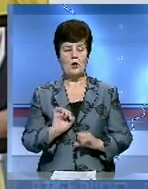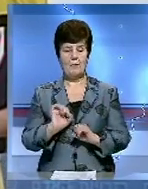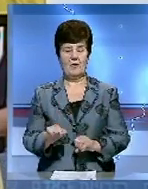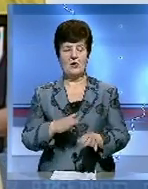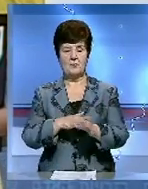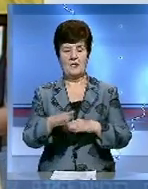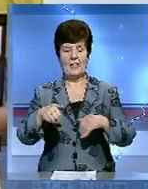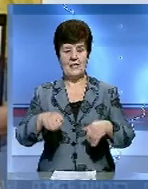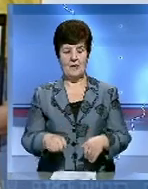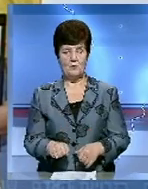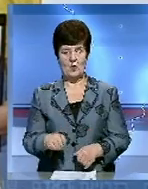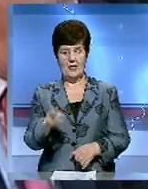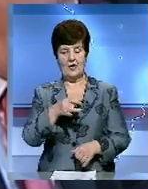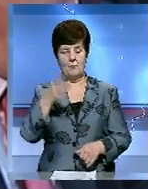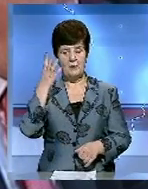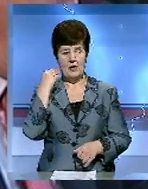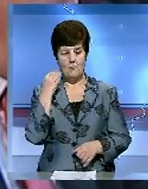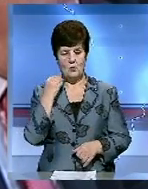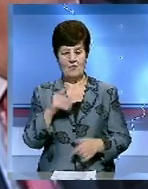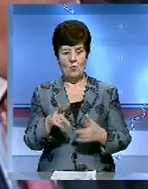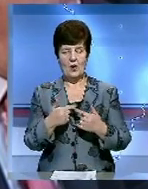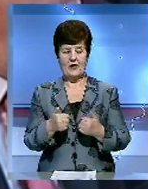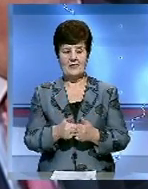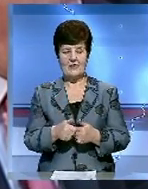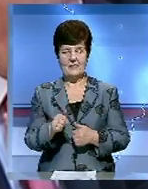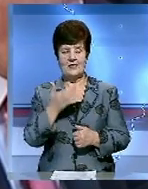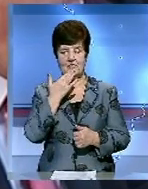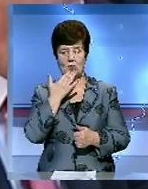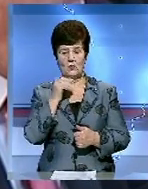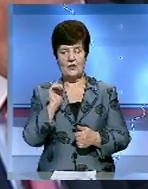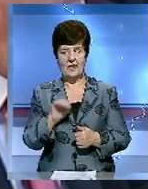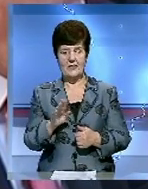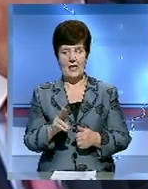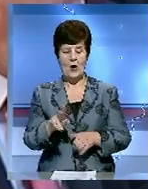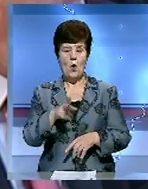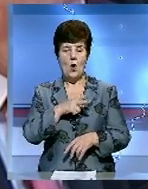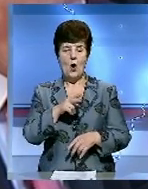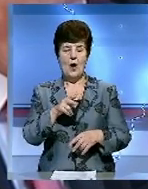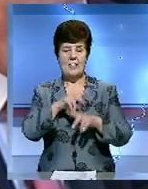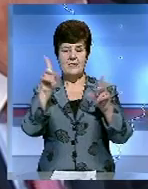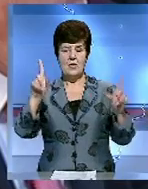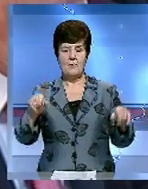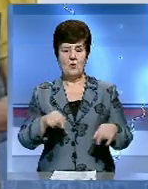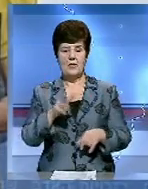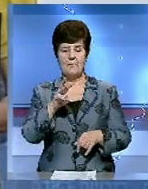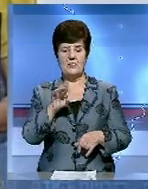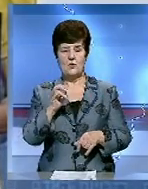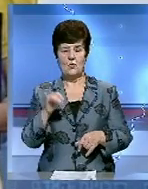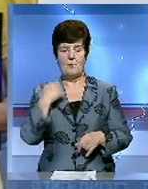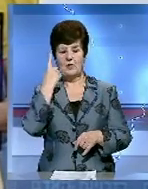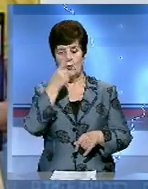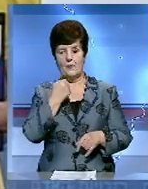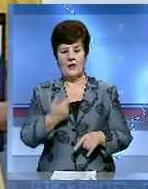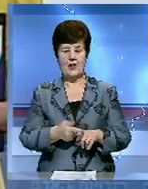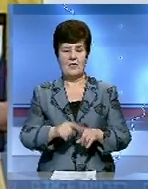drepturilor în Republica Moldova. Organizația Națiunilor Unite are o diplomă de mențiune pentru o persoană care a fost